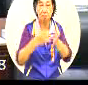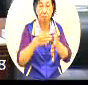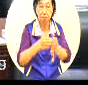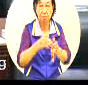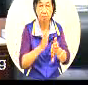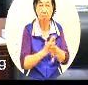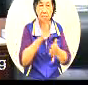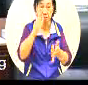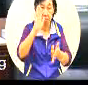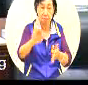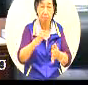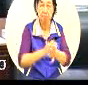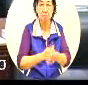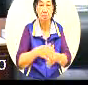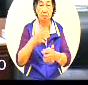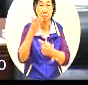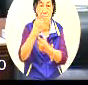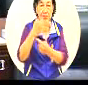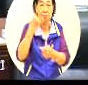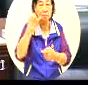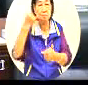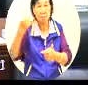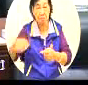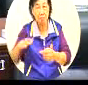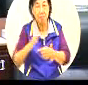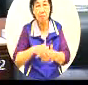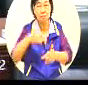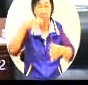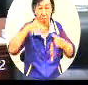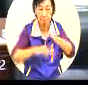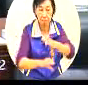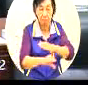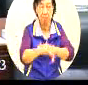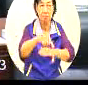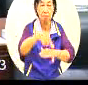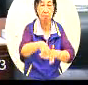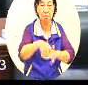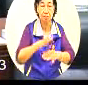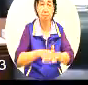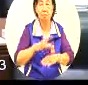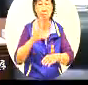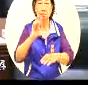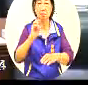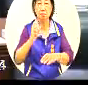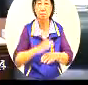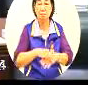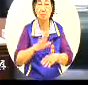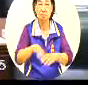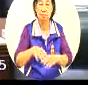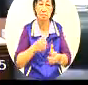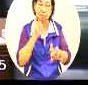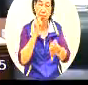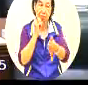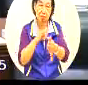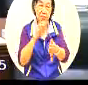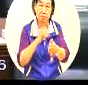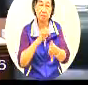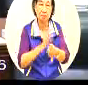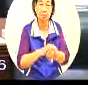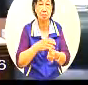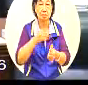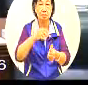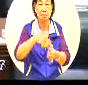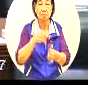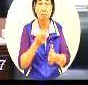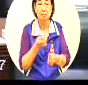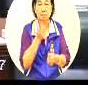港隧道的话，我们的第二条预计有没有建议中央何时要来新建，我们市政府有没有